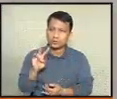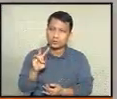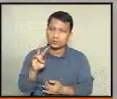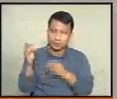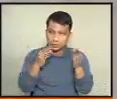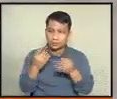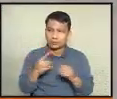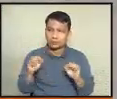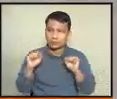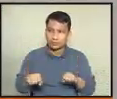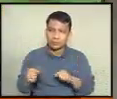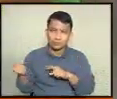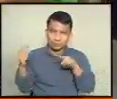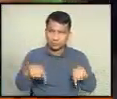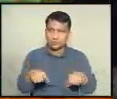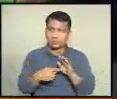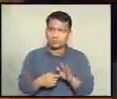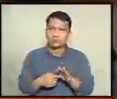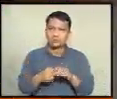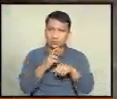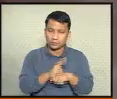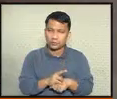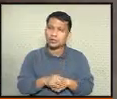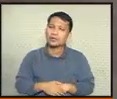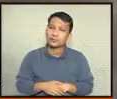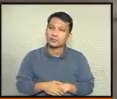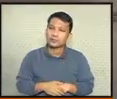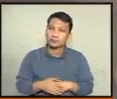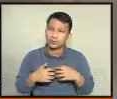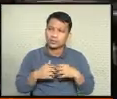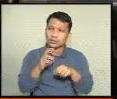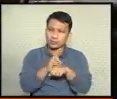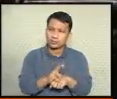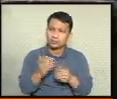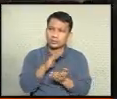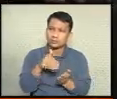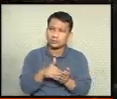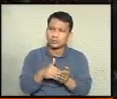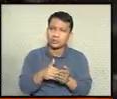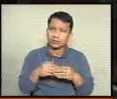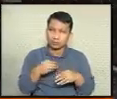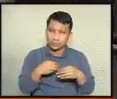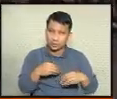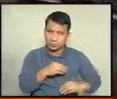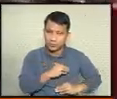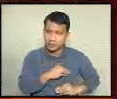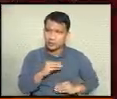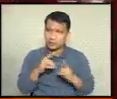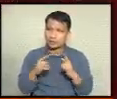drug dependents pa lang ang narito para sumilalim sa rehabilitasyon. Matatagpuan ang rehab center sa military camp sa